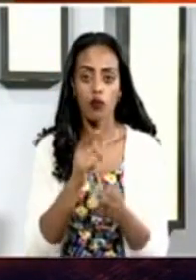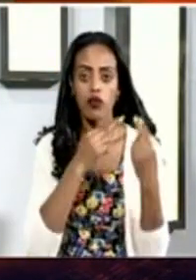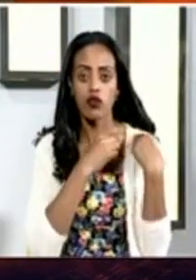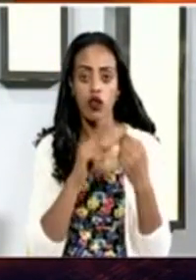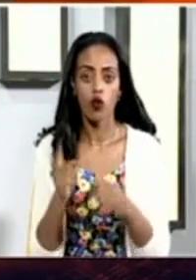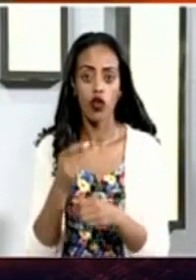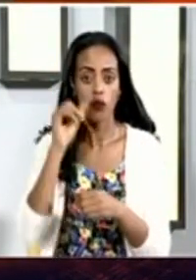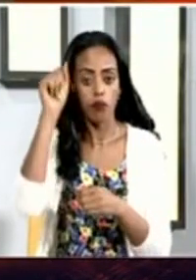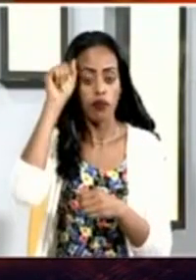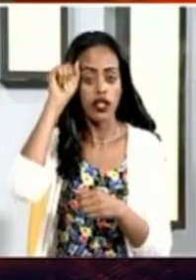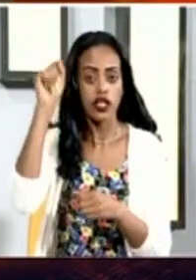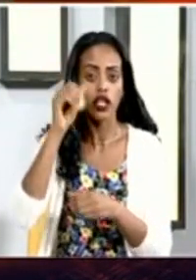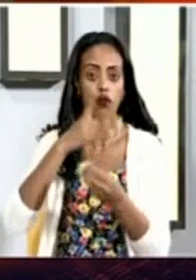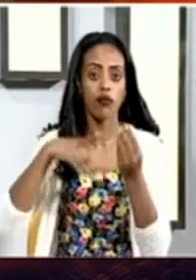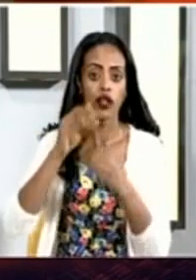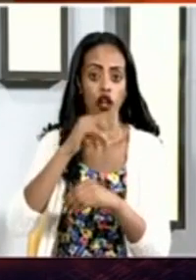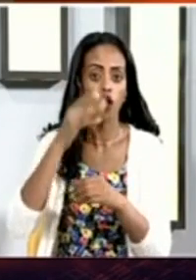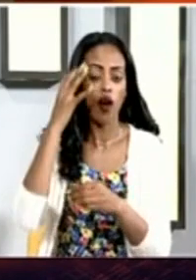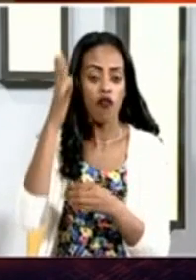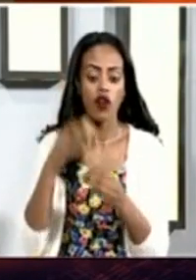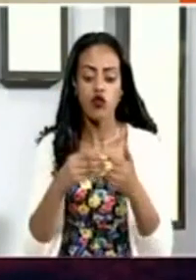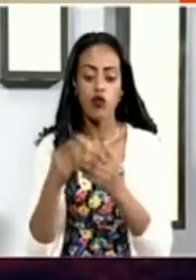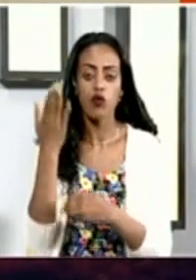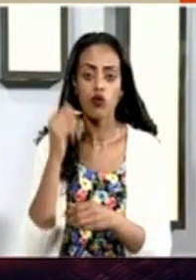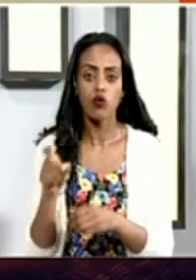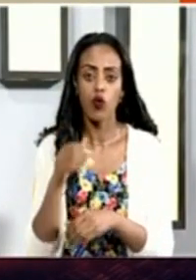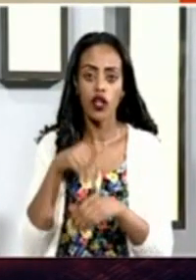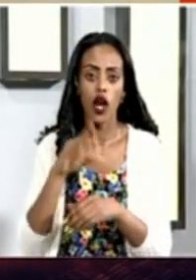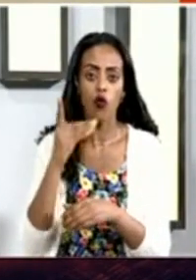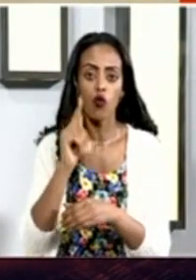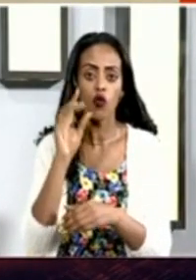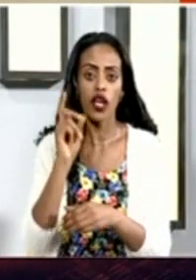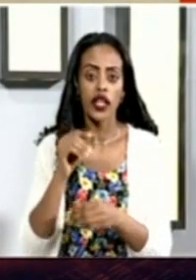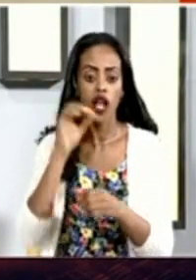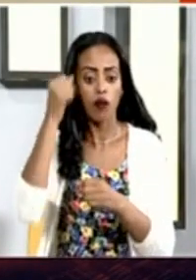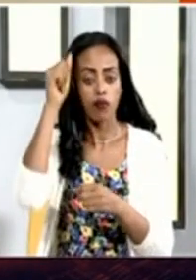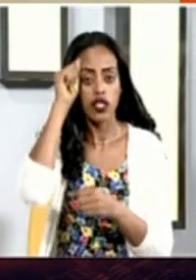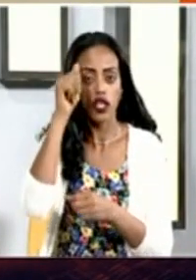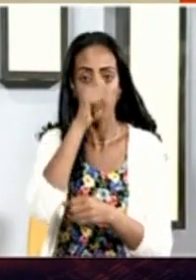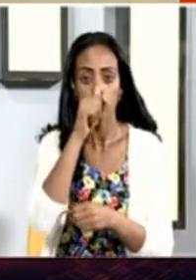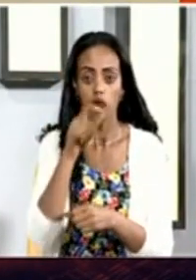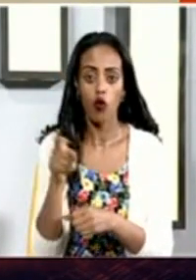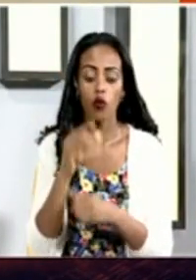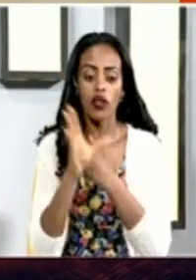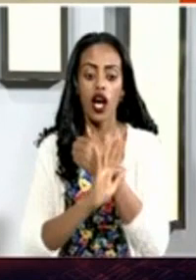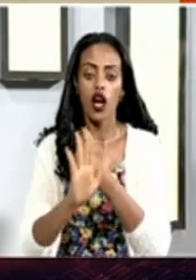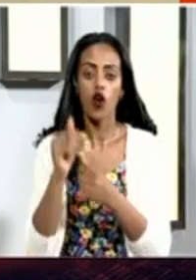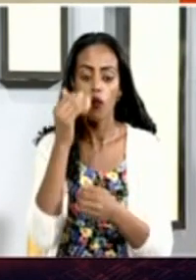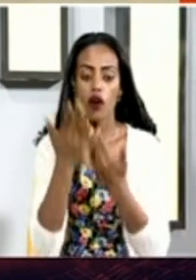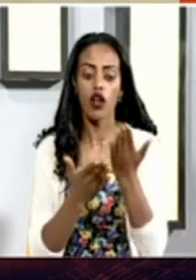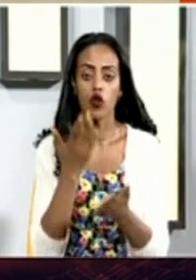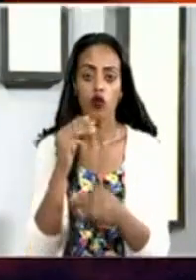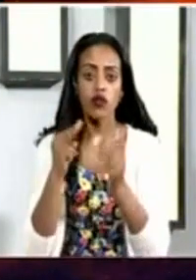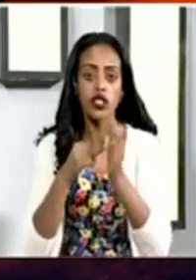ሃንፋሬ ፕሬዚዳንት ብሄራዊ ክልላዊ መንግስቲ ዓፋር ኮይኖም ዝመርሑ እንትኸውን ኣብ ኩዌት ድማ ኣምባሳደር ኢትዮጵያ ኮይኖም እውን ንሃገሮም ኣገልጊሎም ነይሮም።